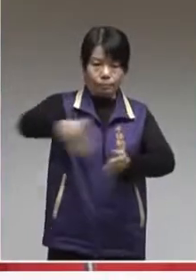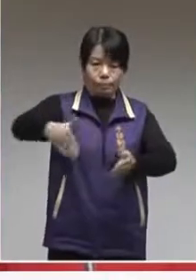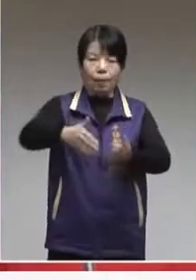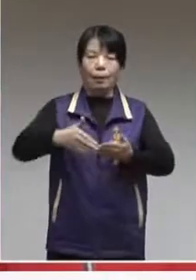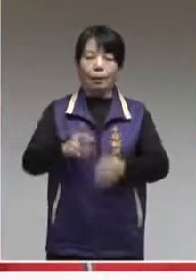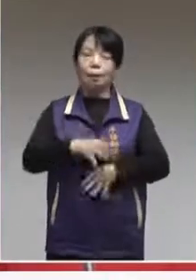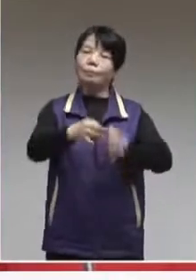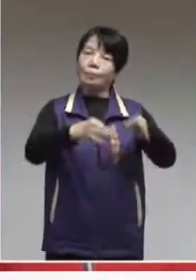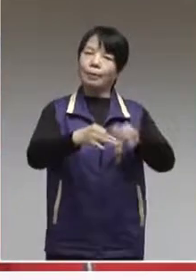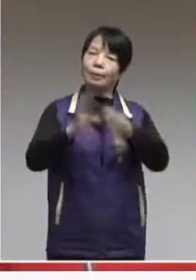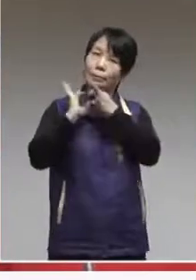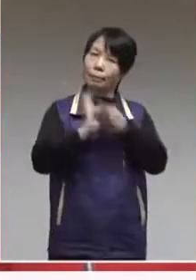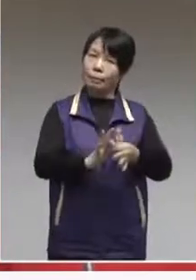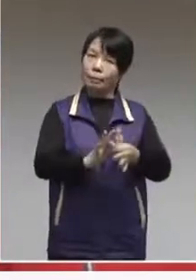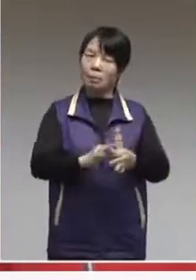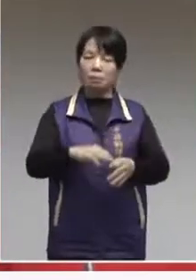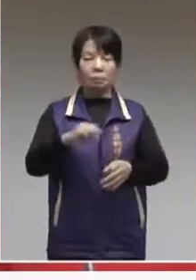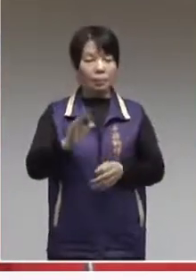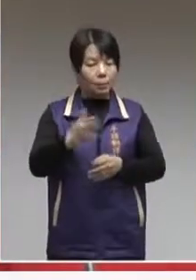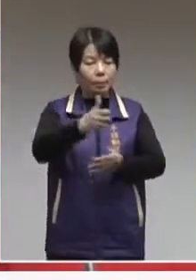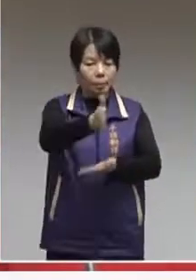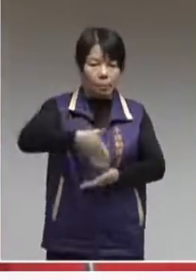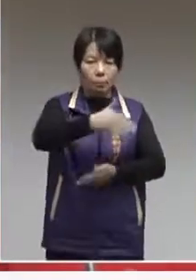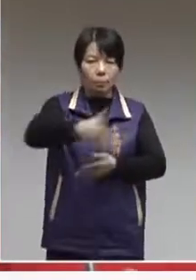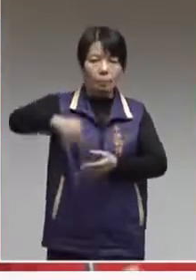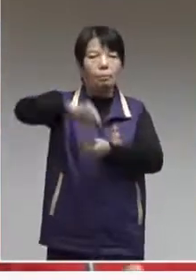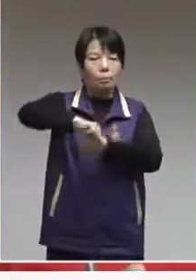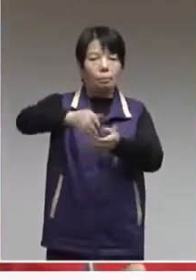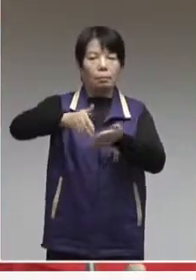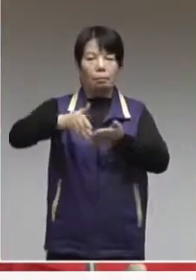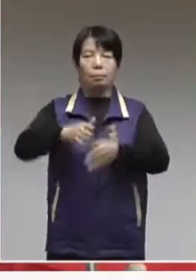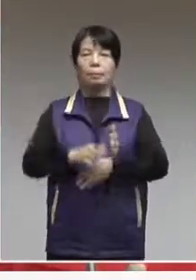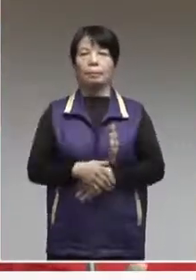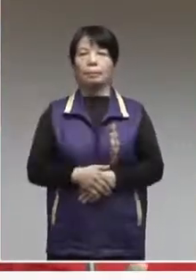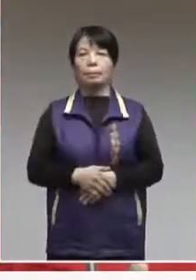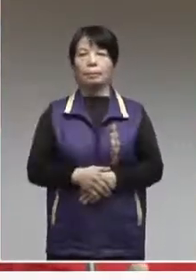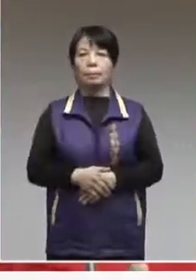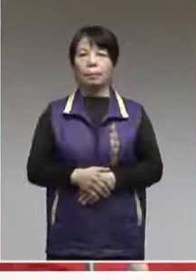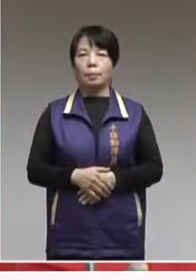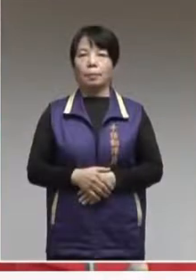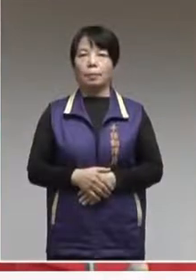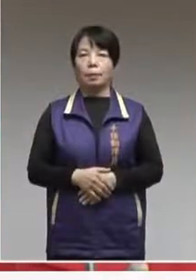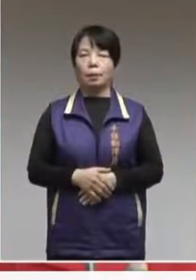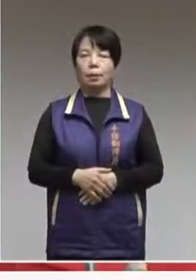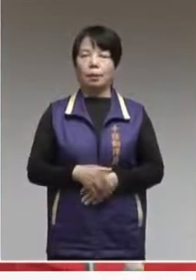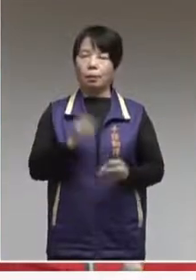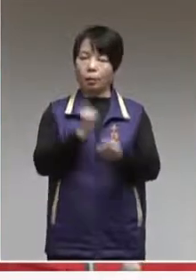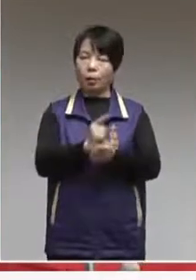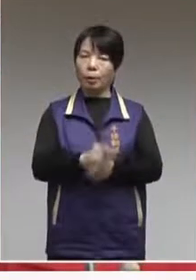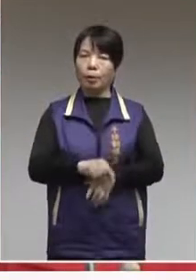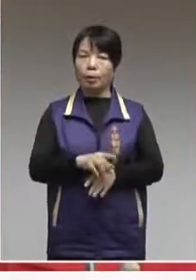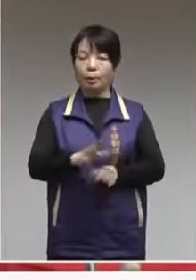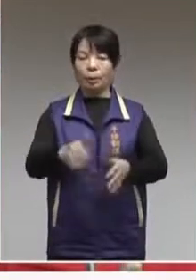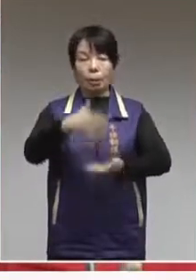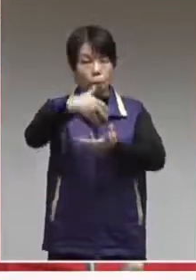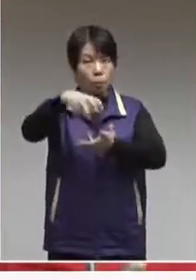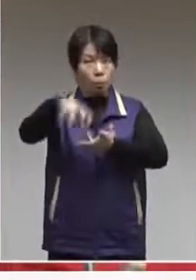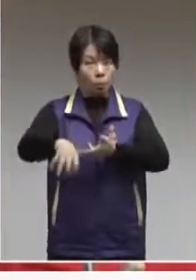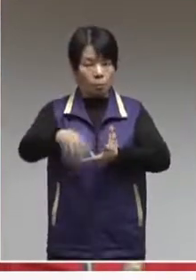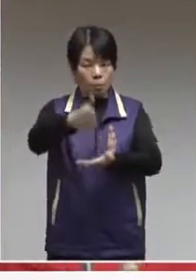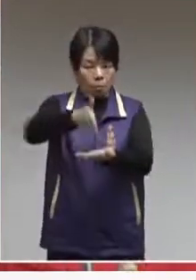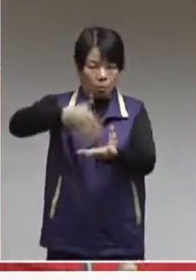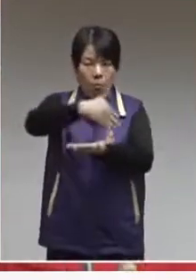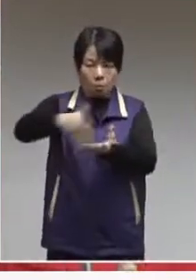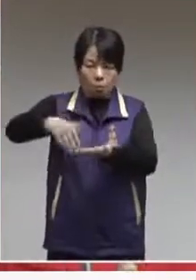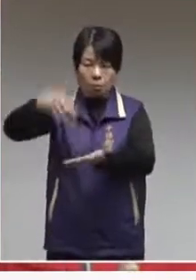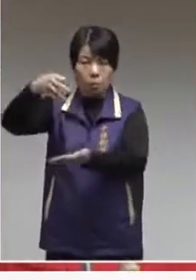照做，好、哦，啊，但是隔板拜托大家拿屋都揢出来，好、哦，啊，尽量餐厅爱放隔板，啊，够十